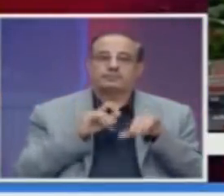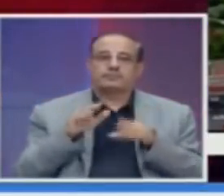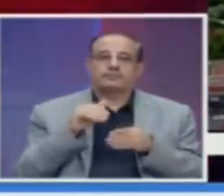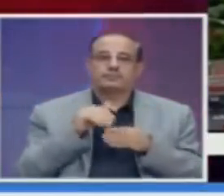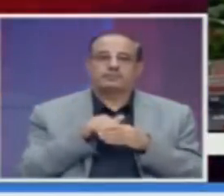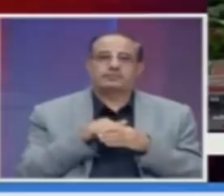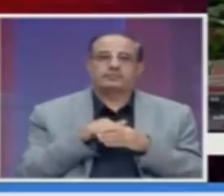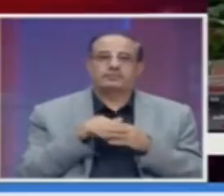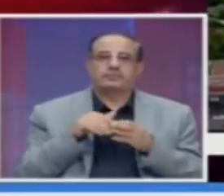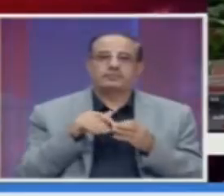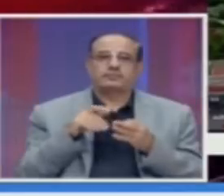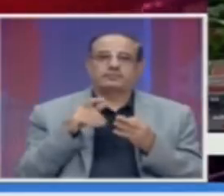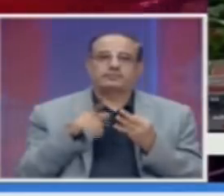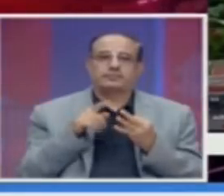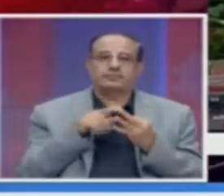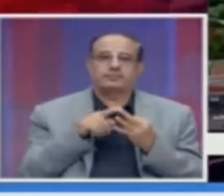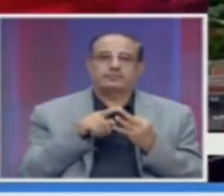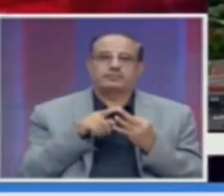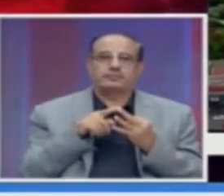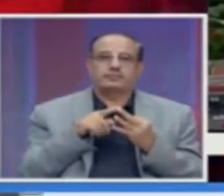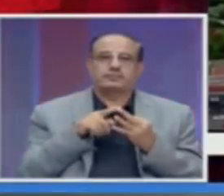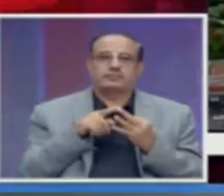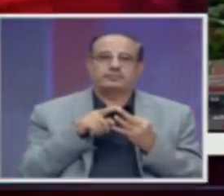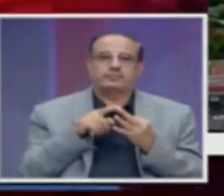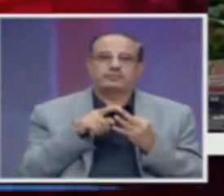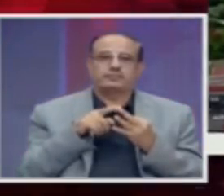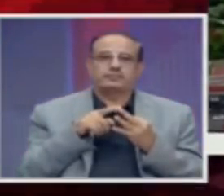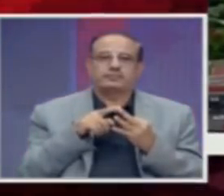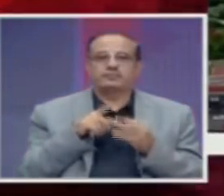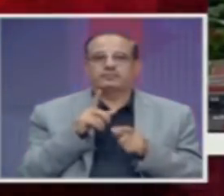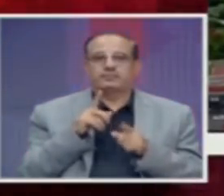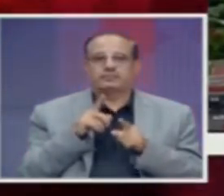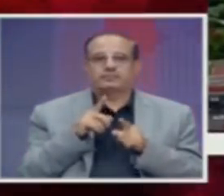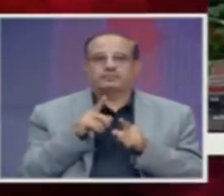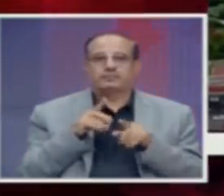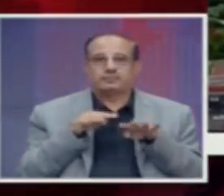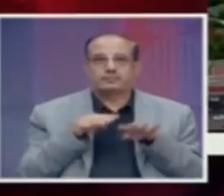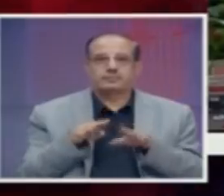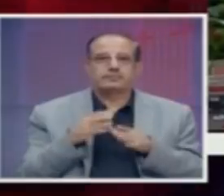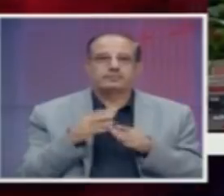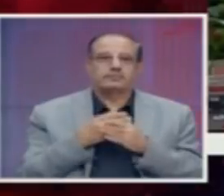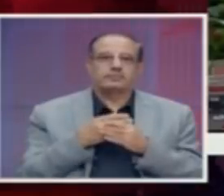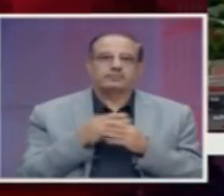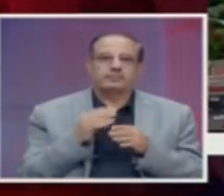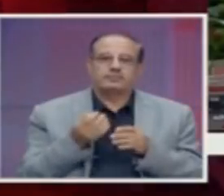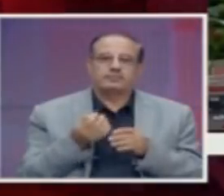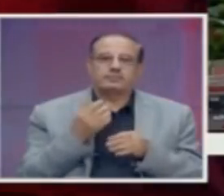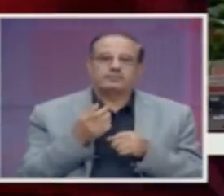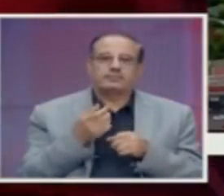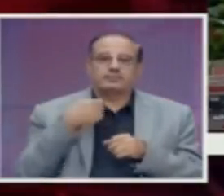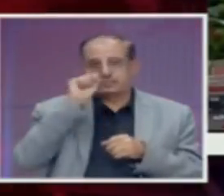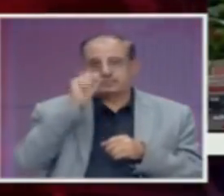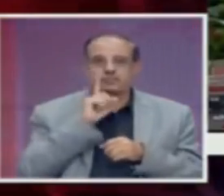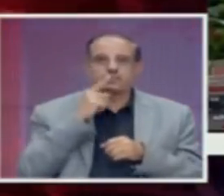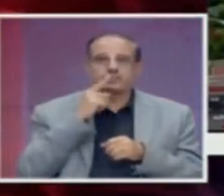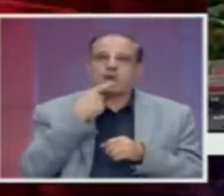النمسا لانتخابات مجلس النواب من خلال البريد، ومن جانبه يعني كان صوته الملموس صرح السفير